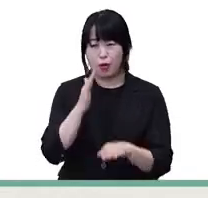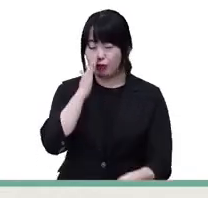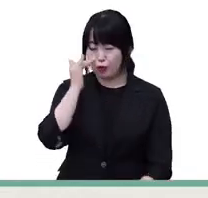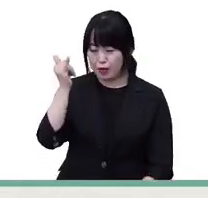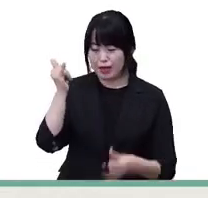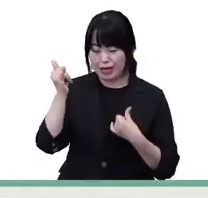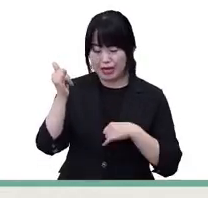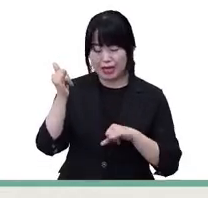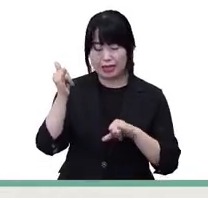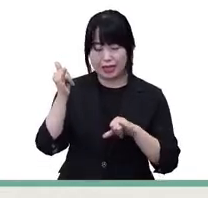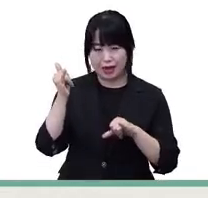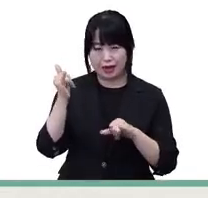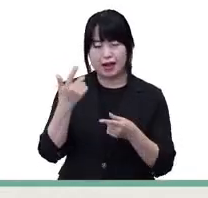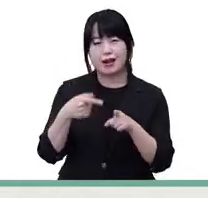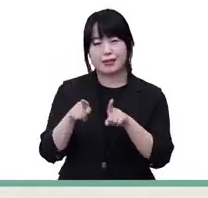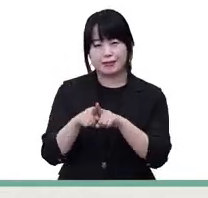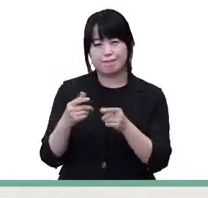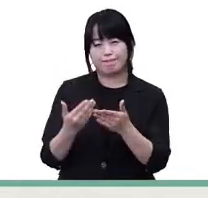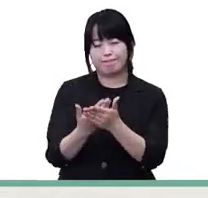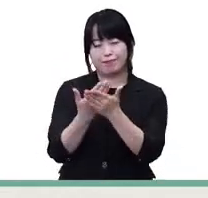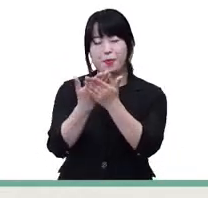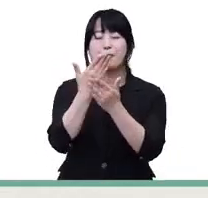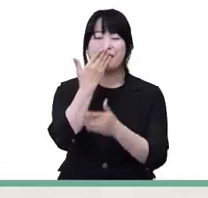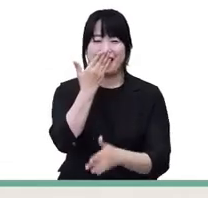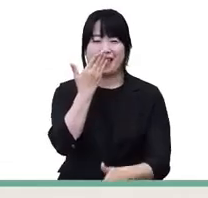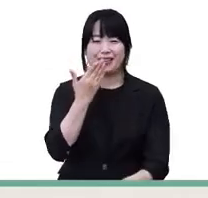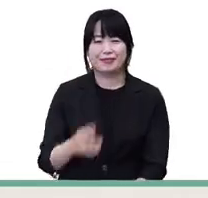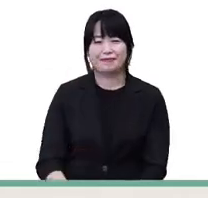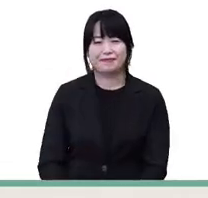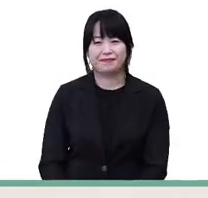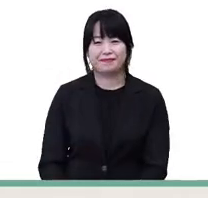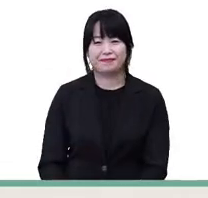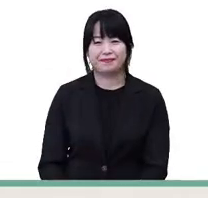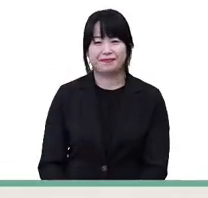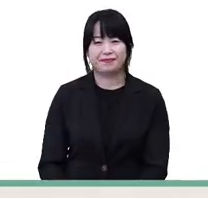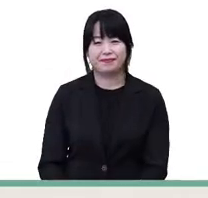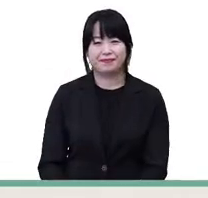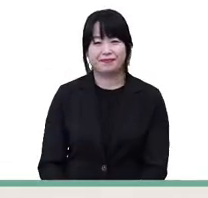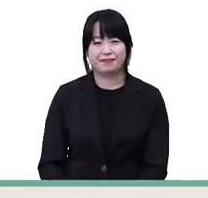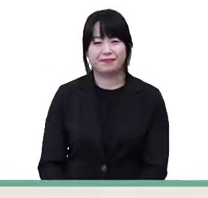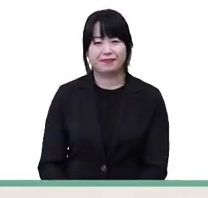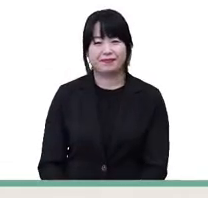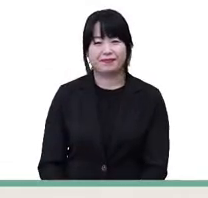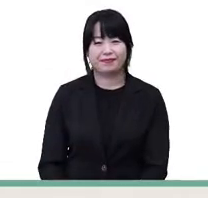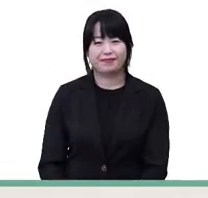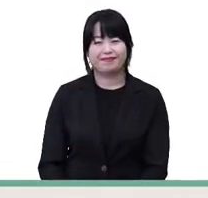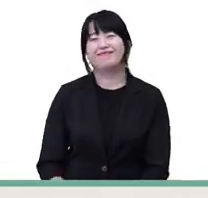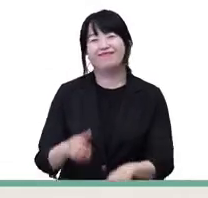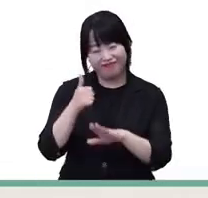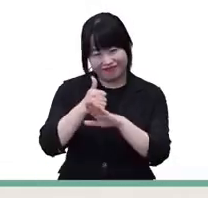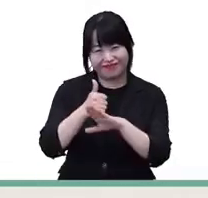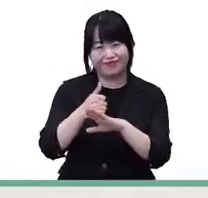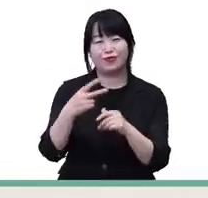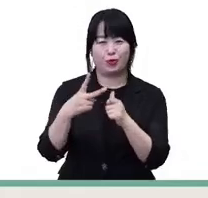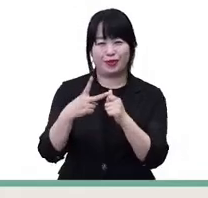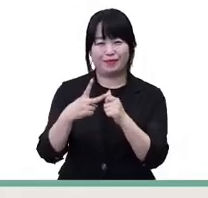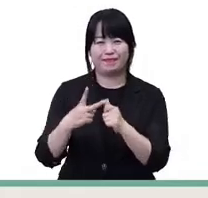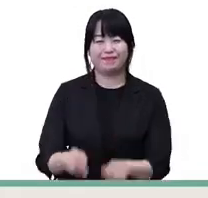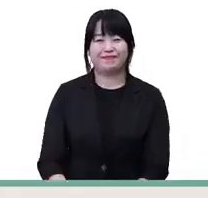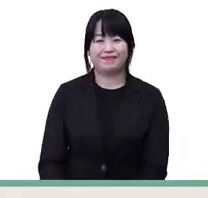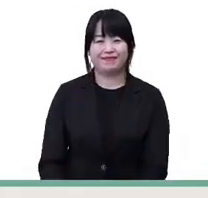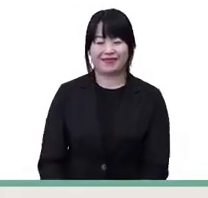서로 성장하는 그런 계기가 되는 것 같습니다. 자, 이제 마지막에서 두